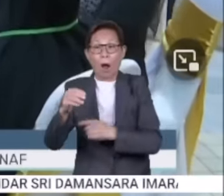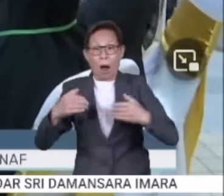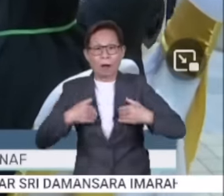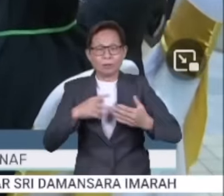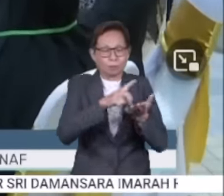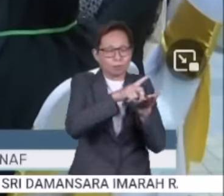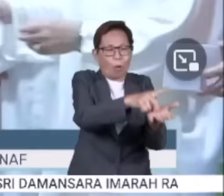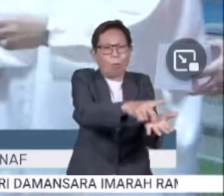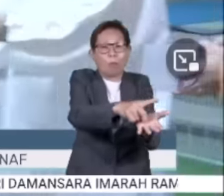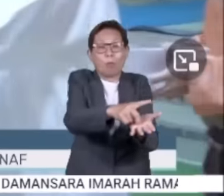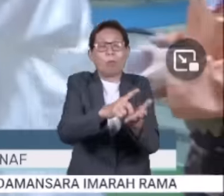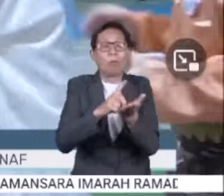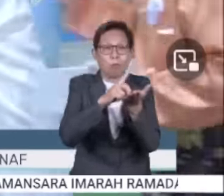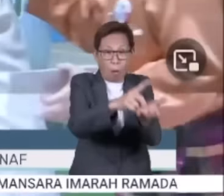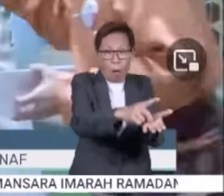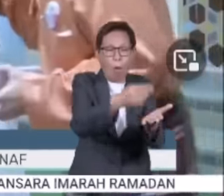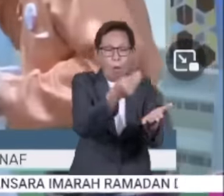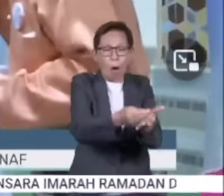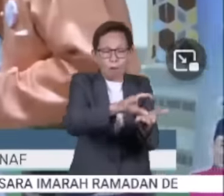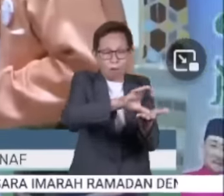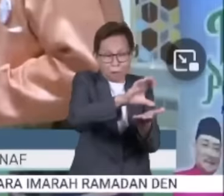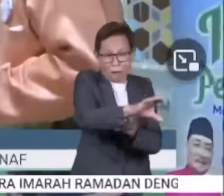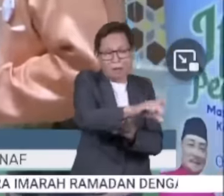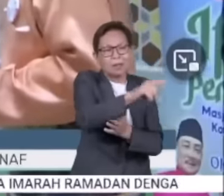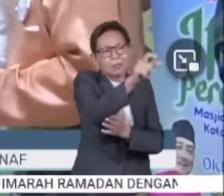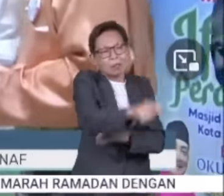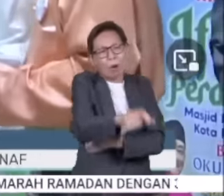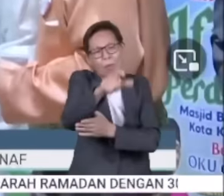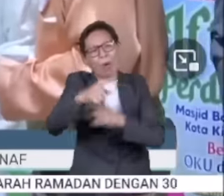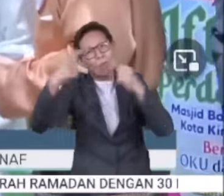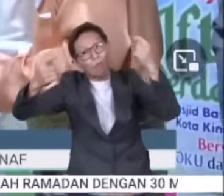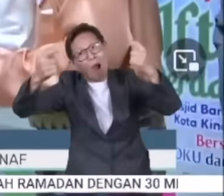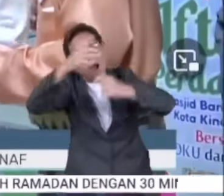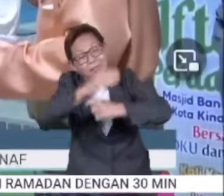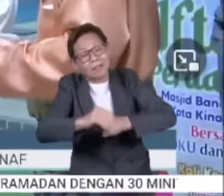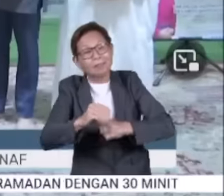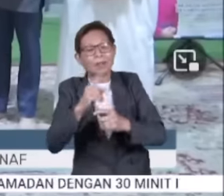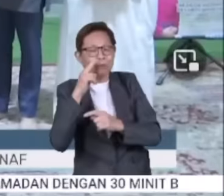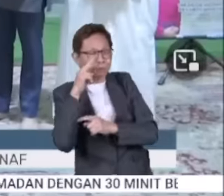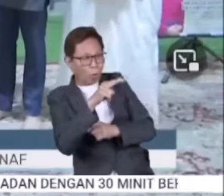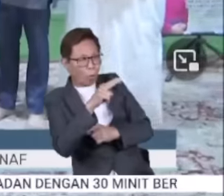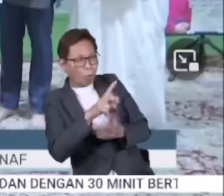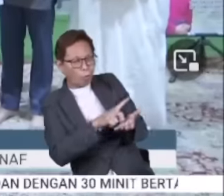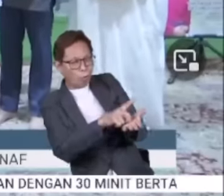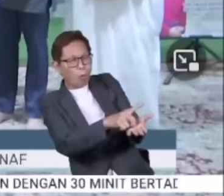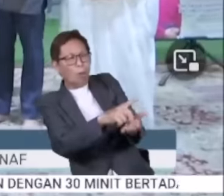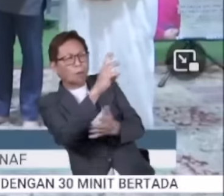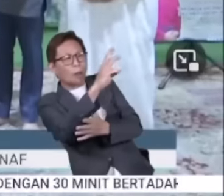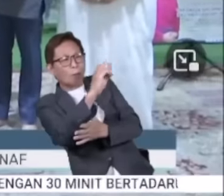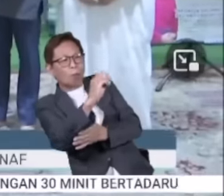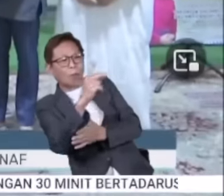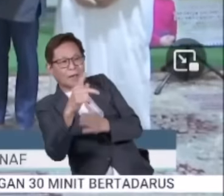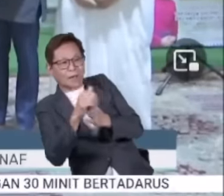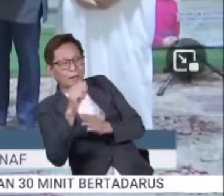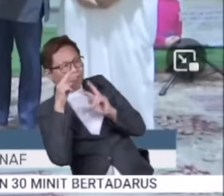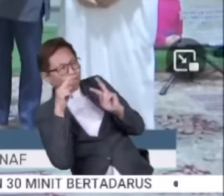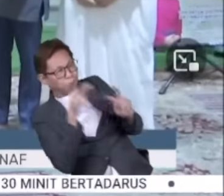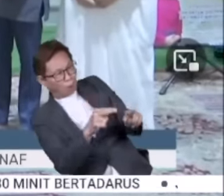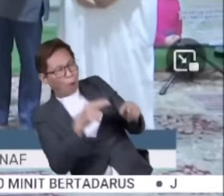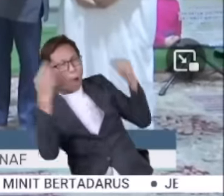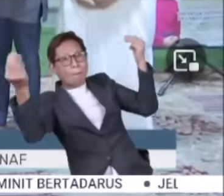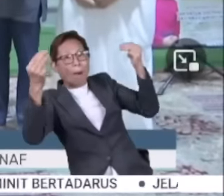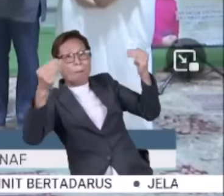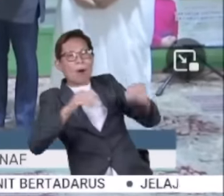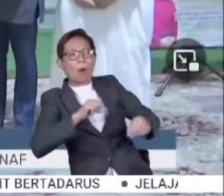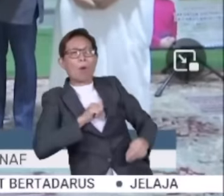menyampaikan sumbangan wang tunai kepada mereka yang diraikan dan juga menyaksikan penyerahan sumbangan RM60,000 daripada